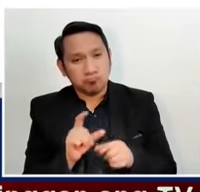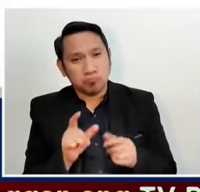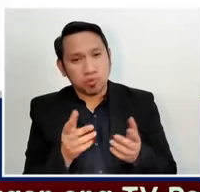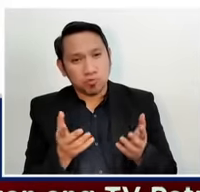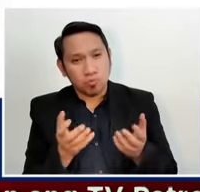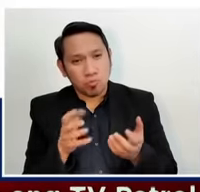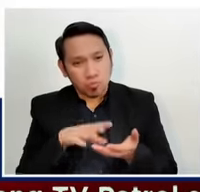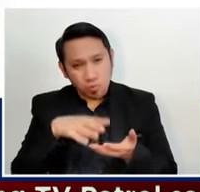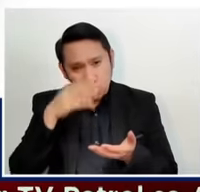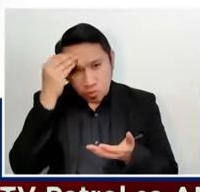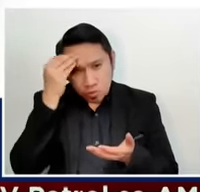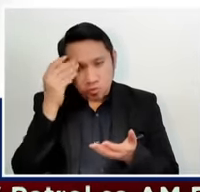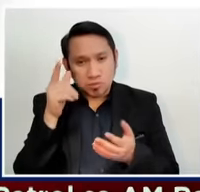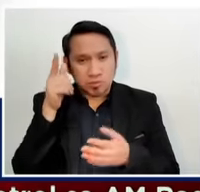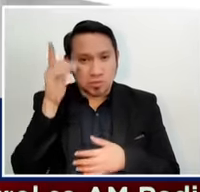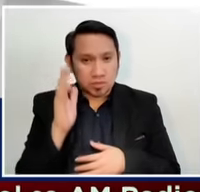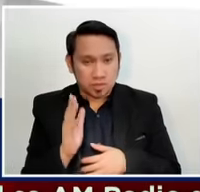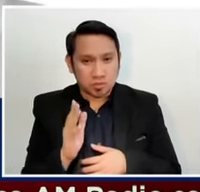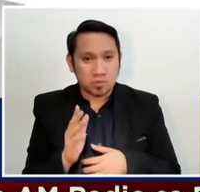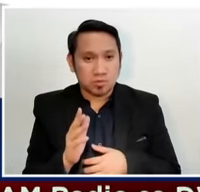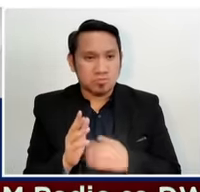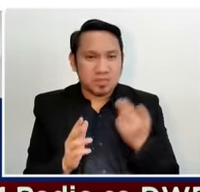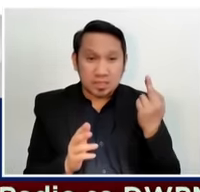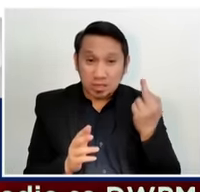Diyos. Kaya tayo nagdiriwang ng ganito